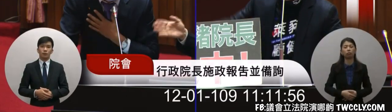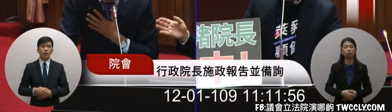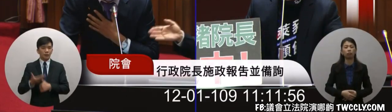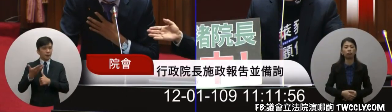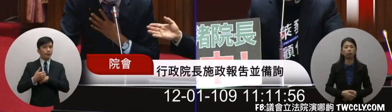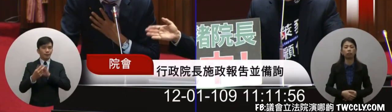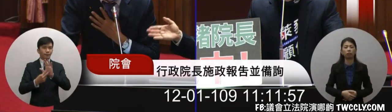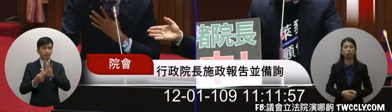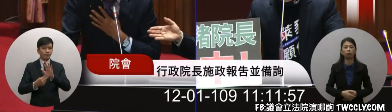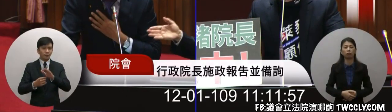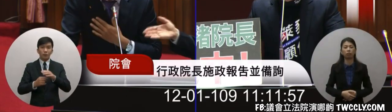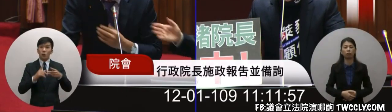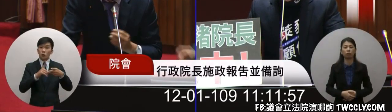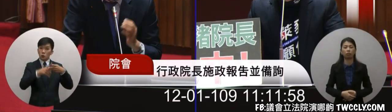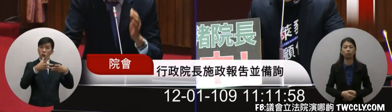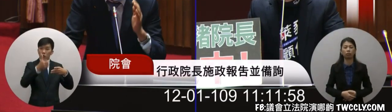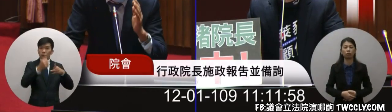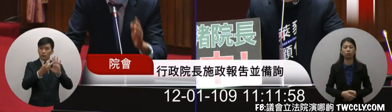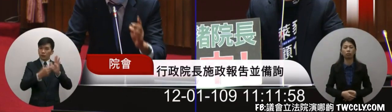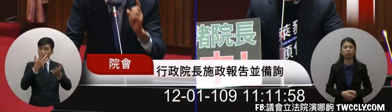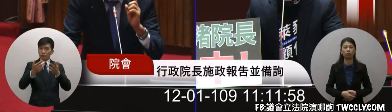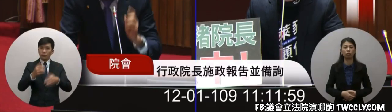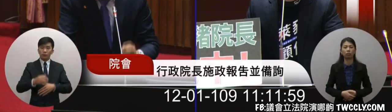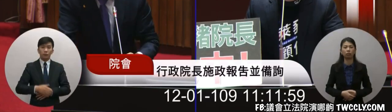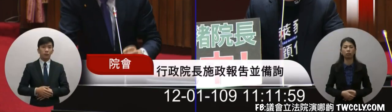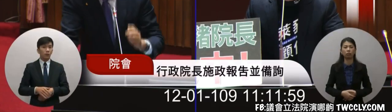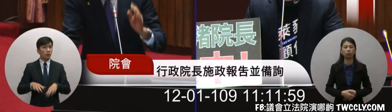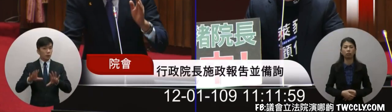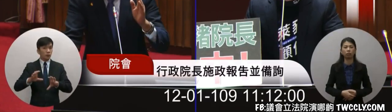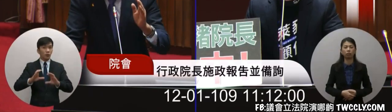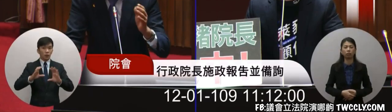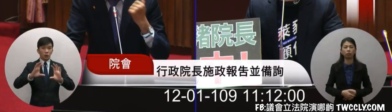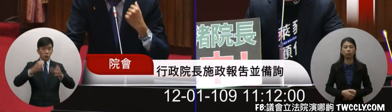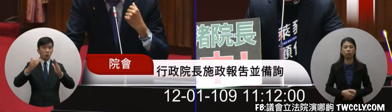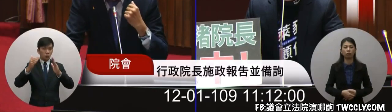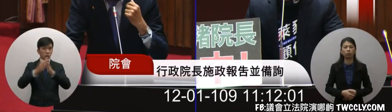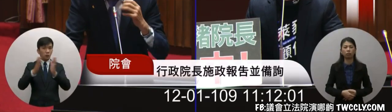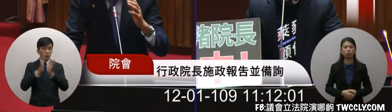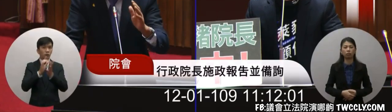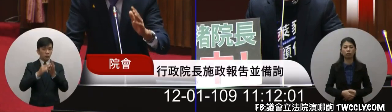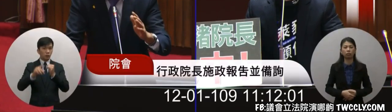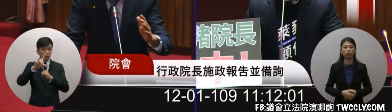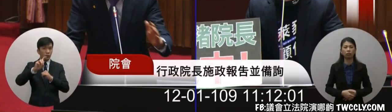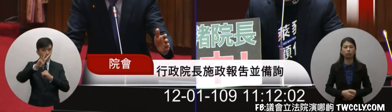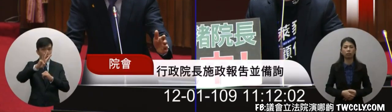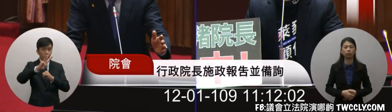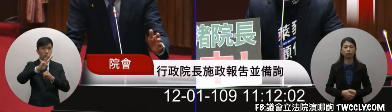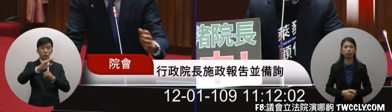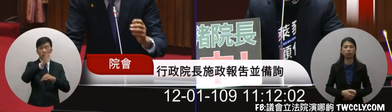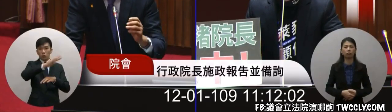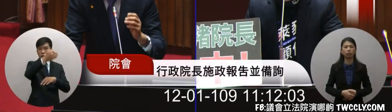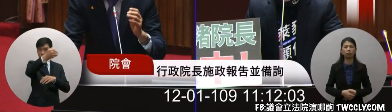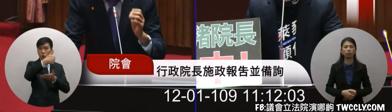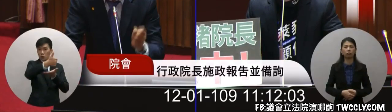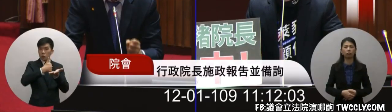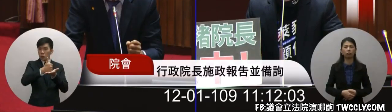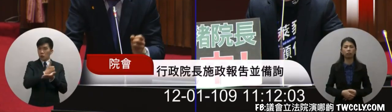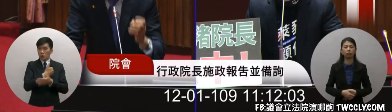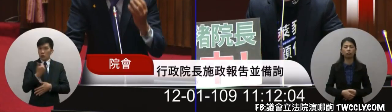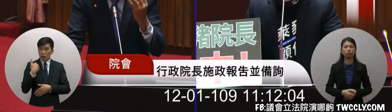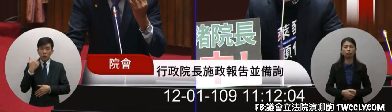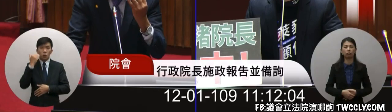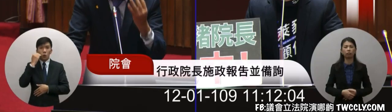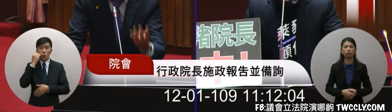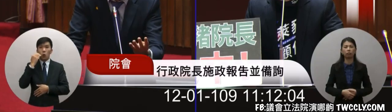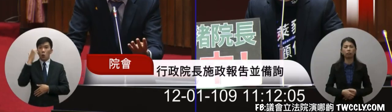说的话。 主委说得很清楚，来， 按今嘛加13个国家的猪肉可以进来，9个国家，欧盟是没有莱克多巴